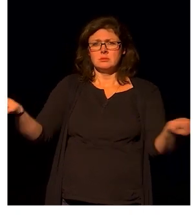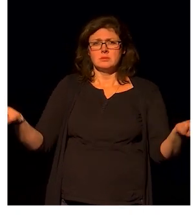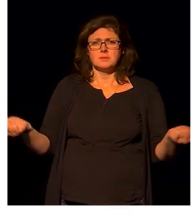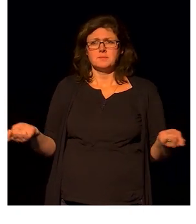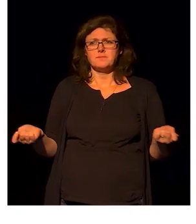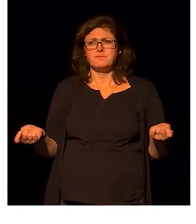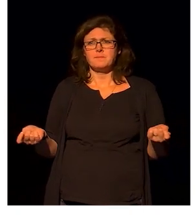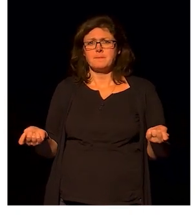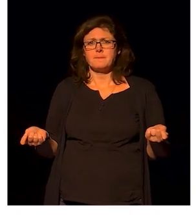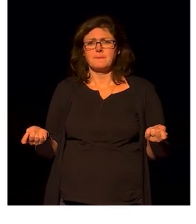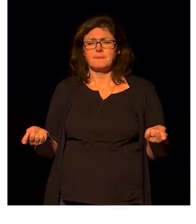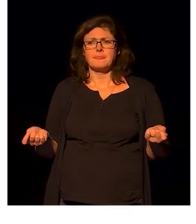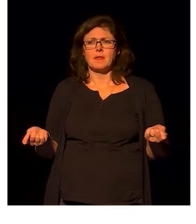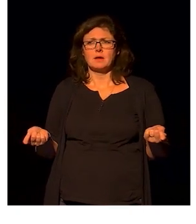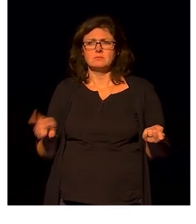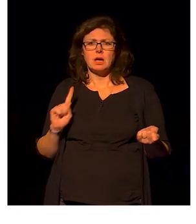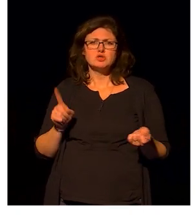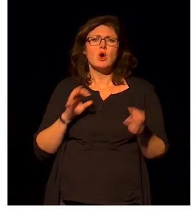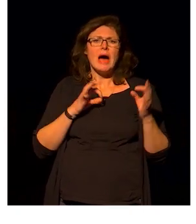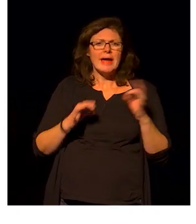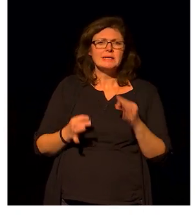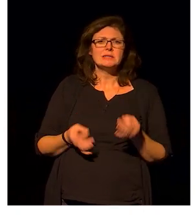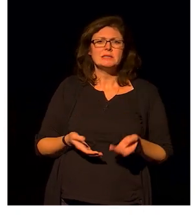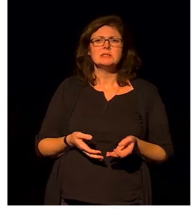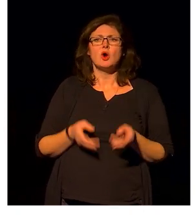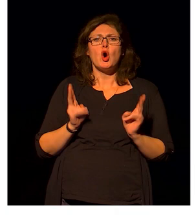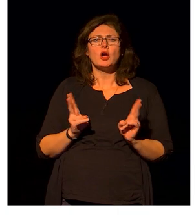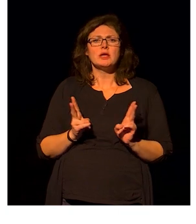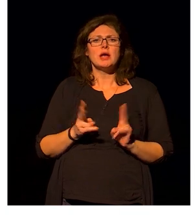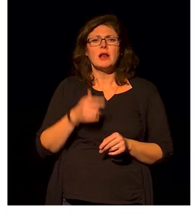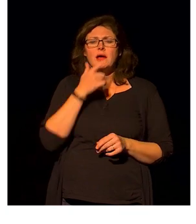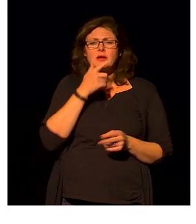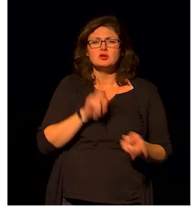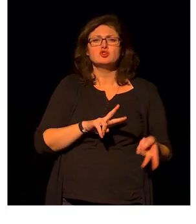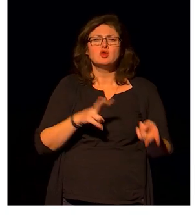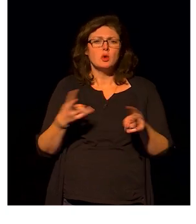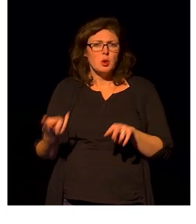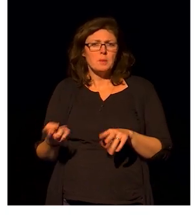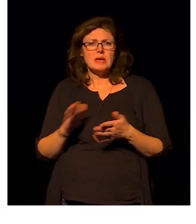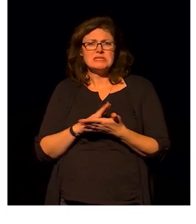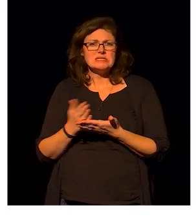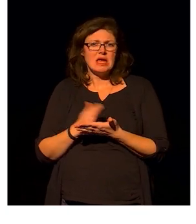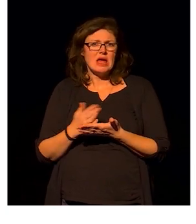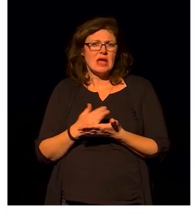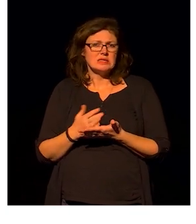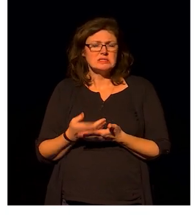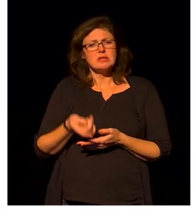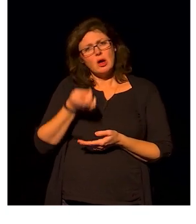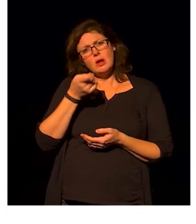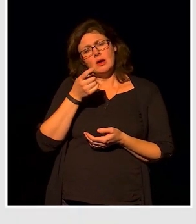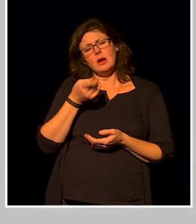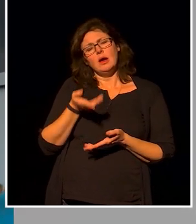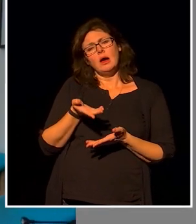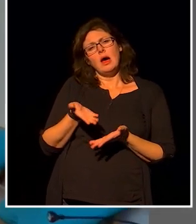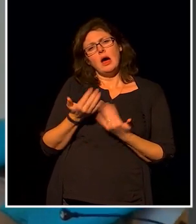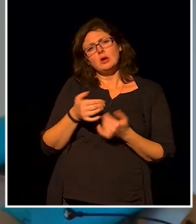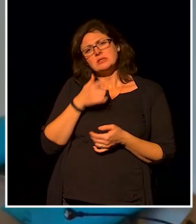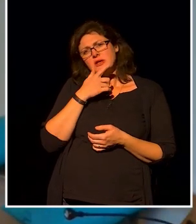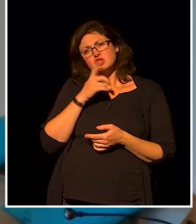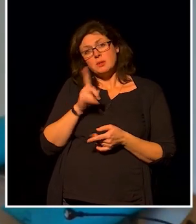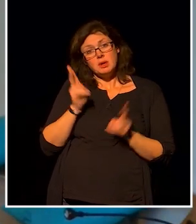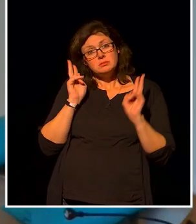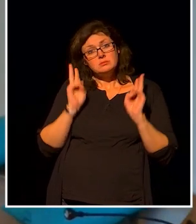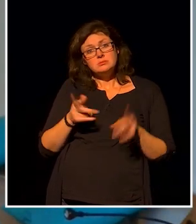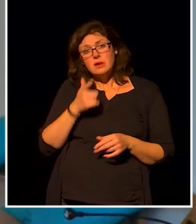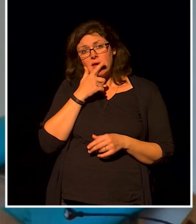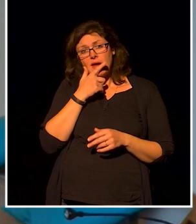Eine englische, es ist übersetzt aus dem Englischen von Andreas Wirtensohn, sehr guter Übersetzer. Es gibt aber keine englische Ausgabe